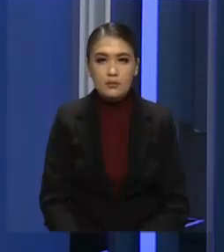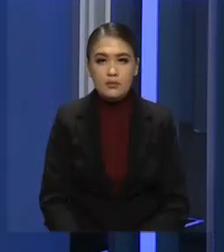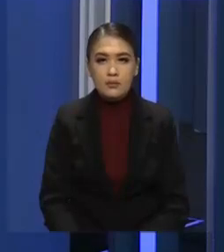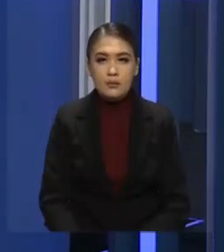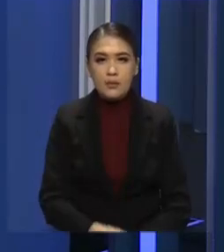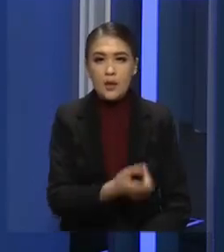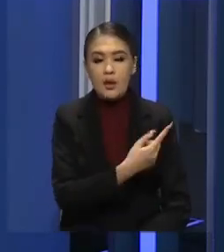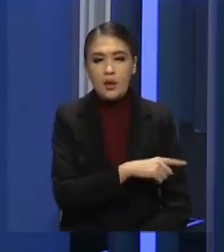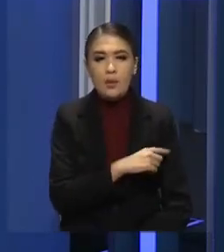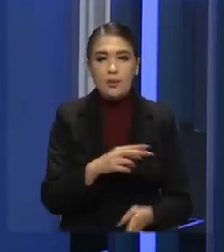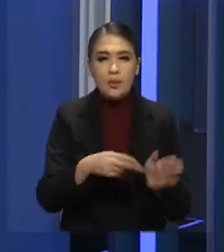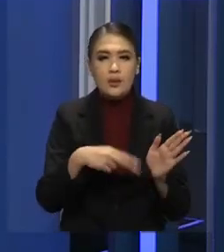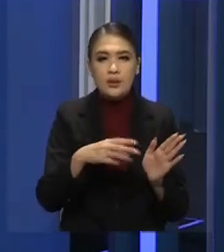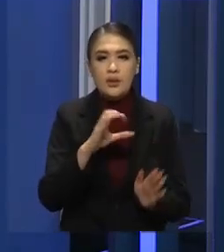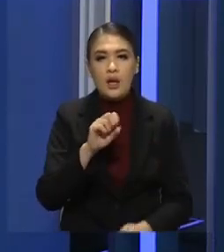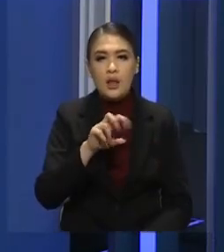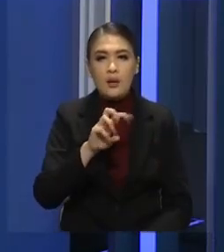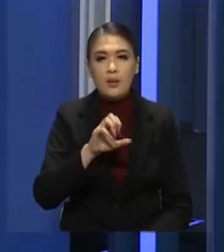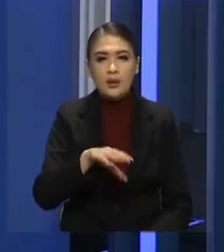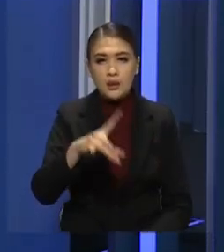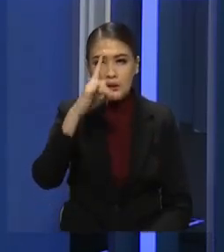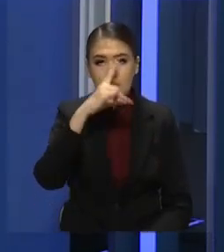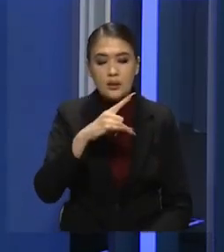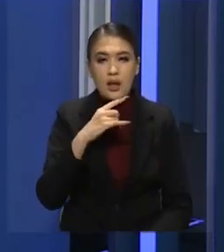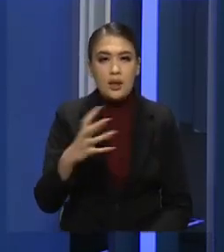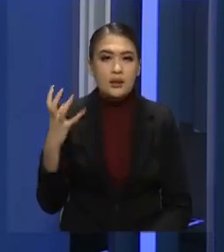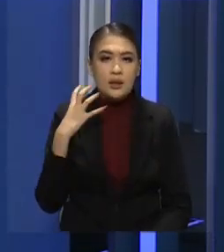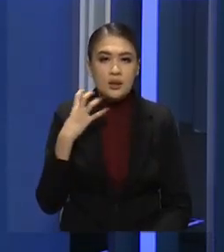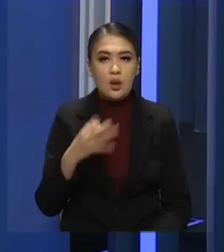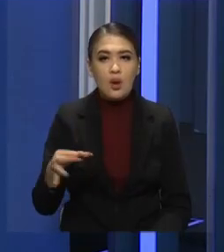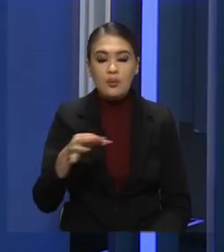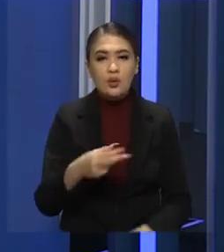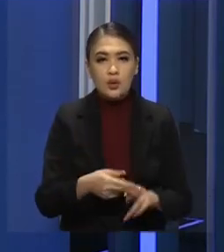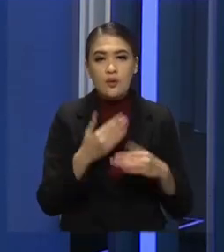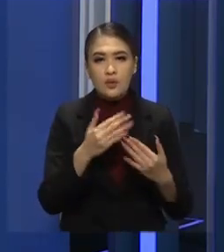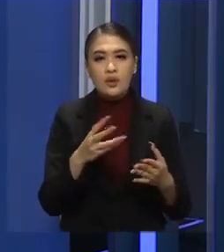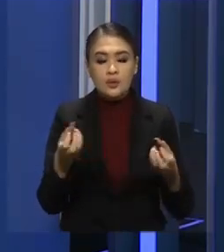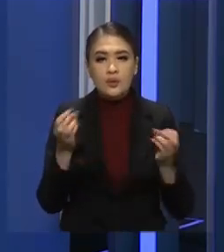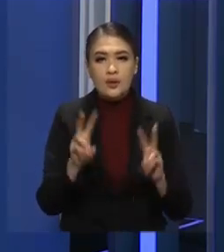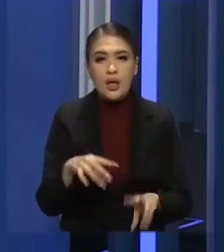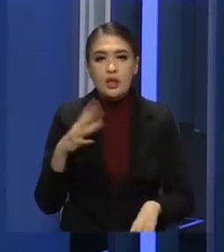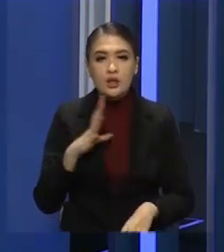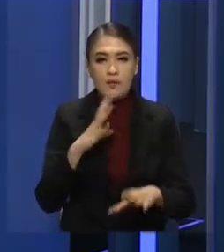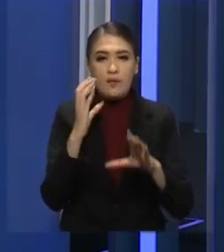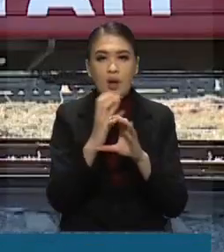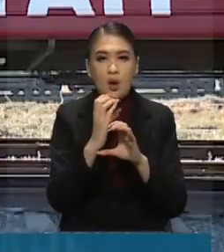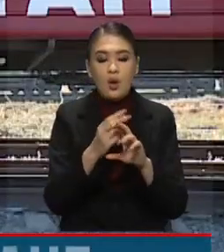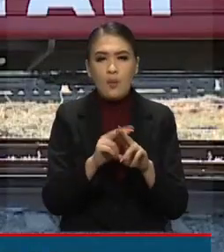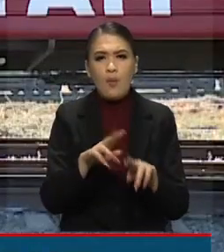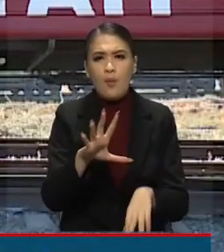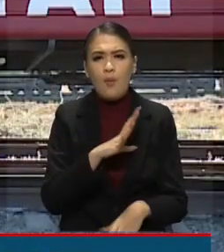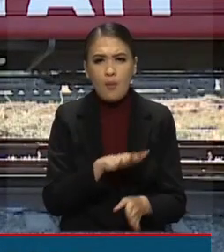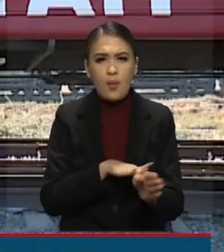медицинский поезд саламата Казахстан прибыл в козла ардин скую область в его составе четыре специализированных вагона Они полностью